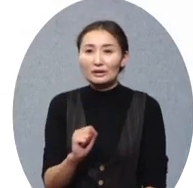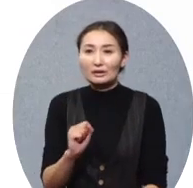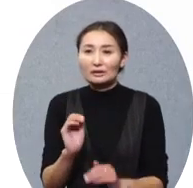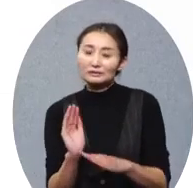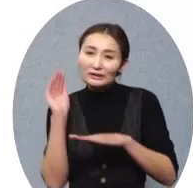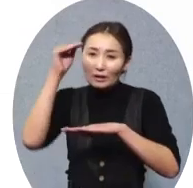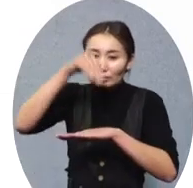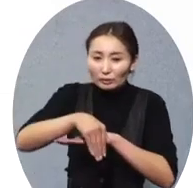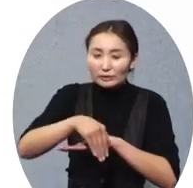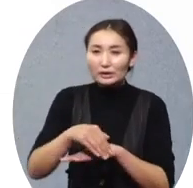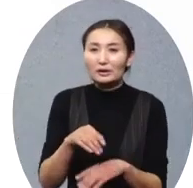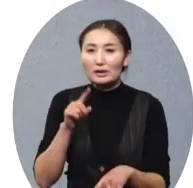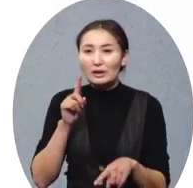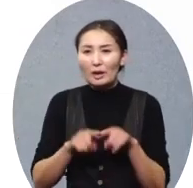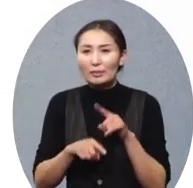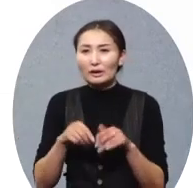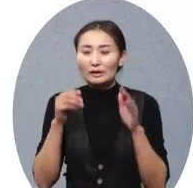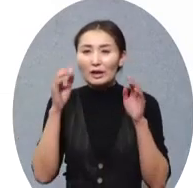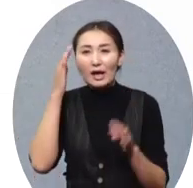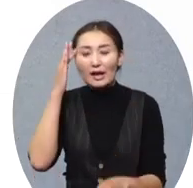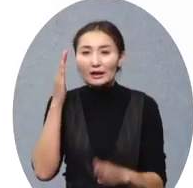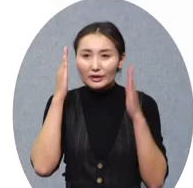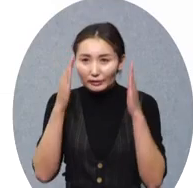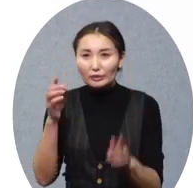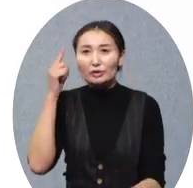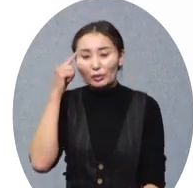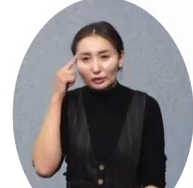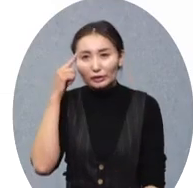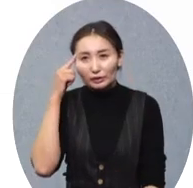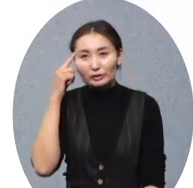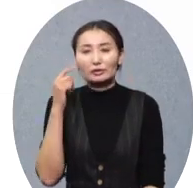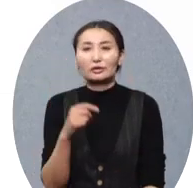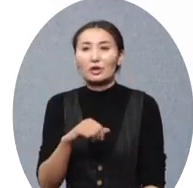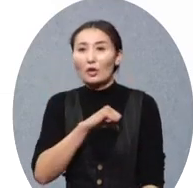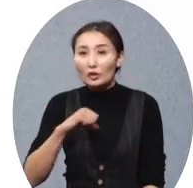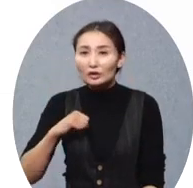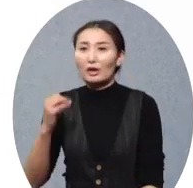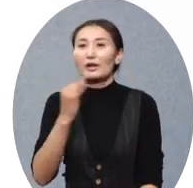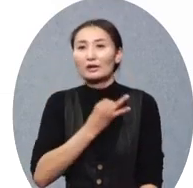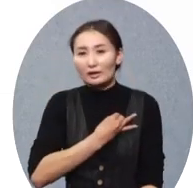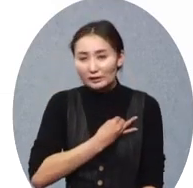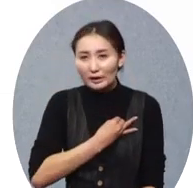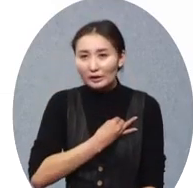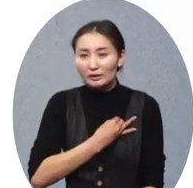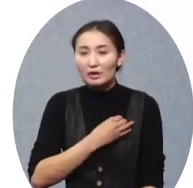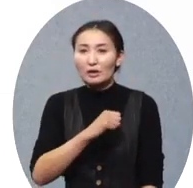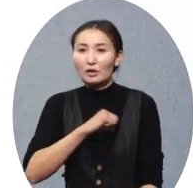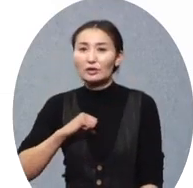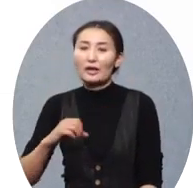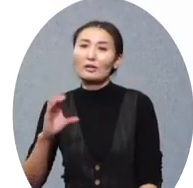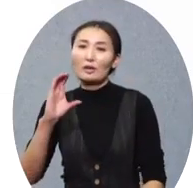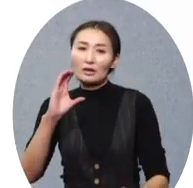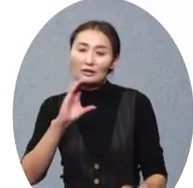туулдаг, түүнийг шийдвэрлэх арга замаа олох буюу одоо эцэст нь бол өөртөө итгэлтэйгээр өөртөө таалагдаж